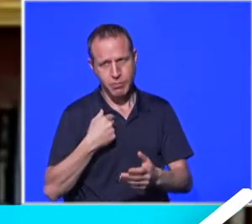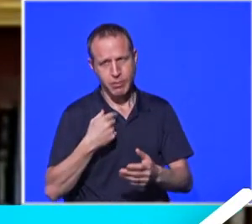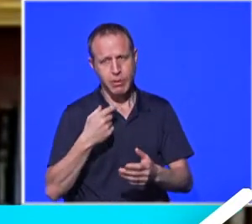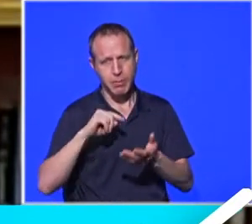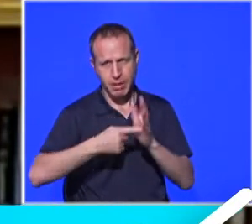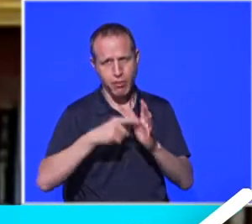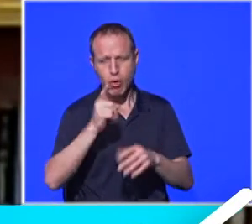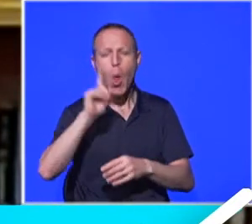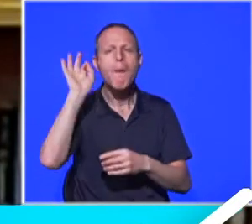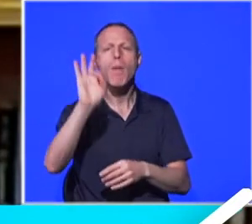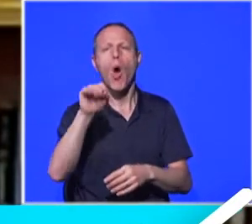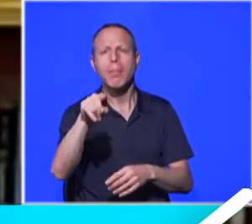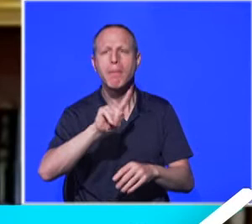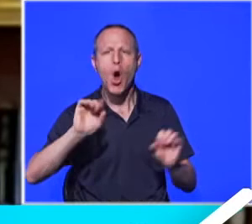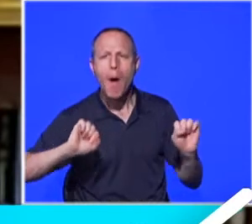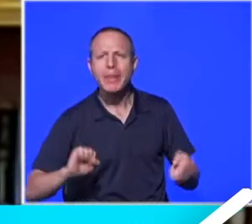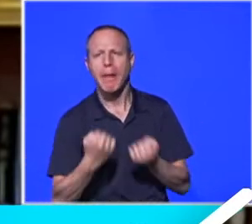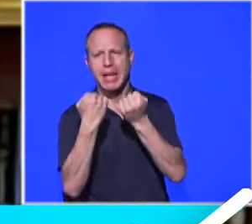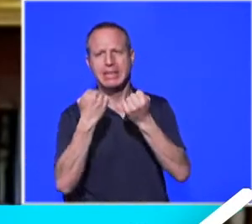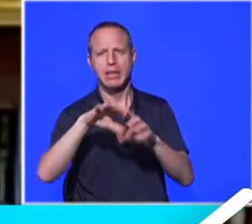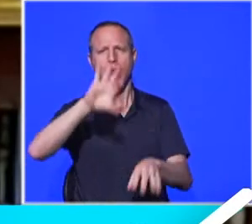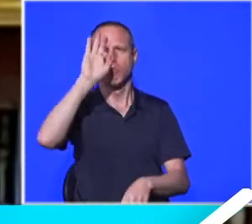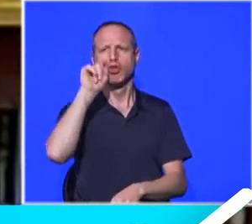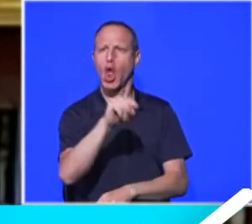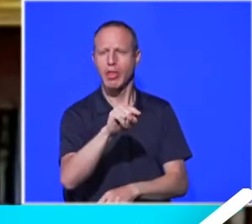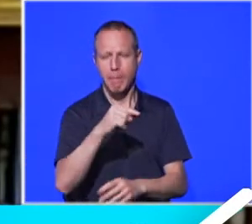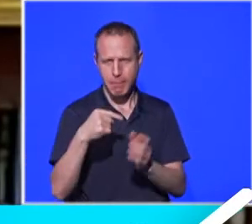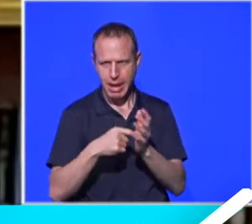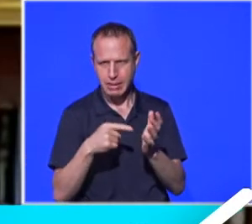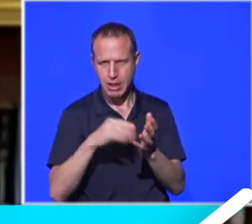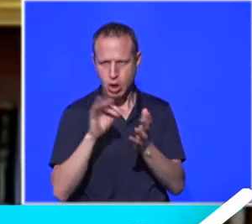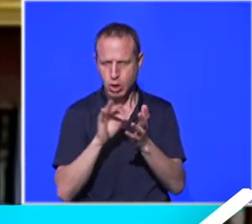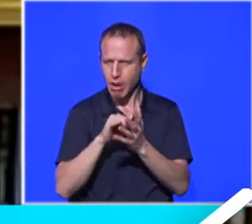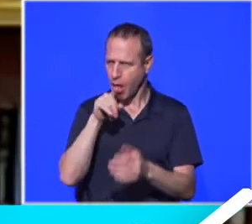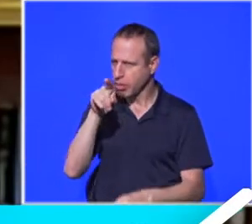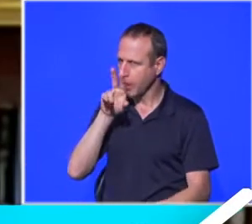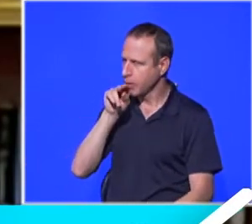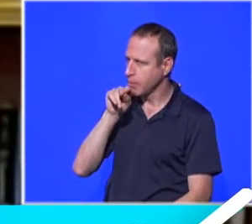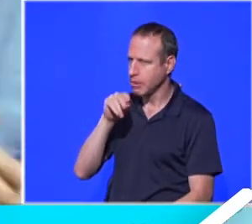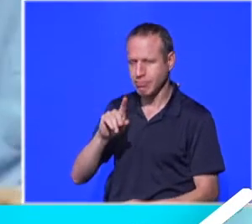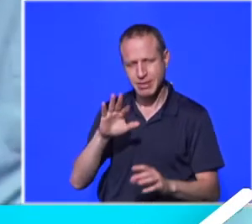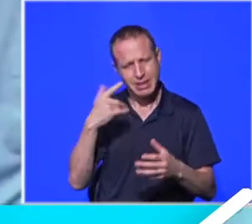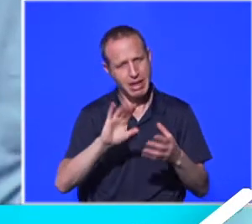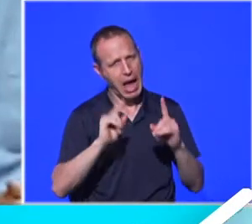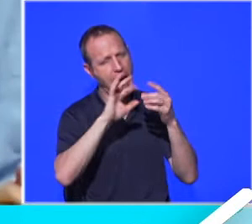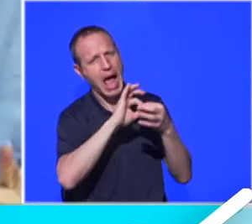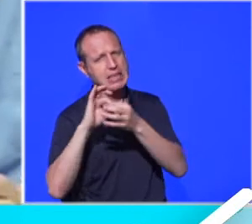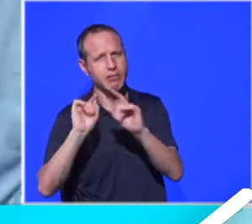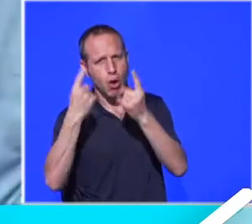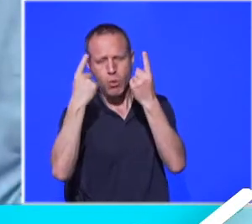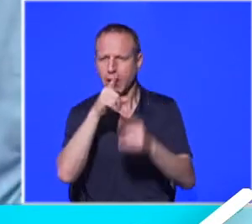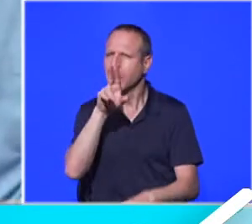לא בוגעת בהם, היא לא מתאמצת למצוא אותם, ולכן התוצאה תהיה, רצף של אירועים. אתה מדבר על